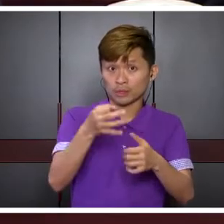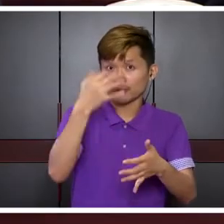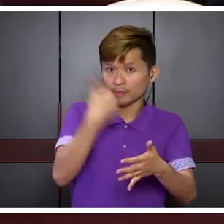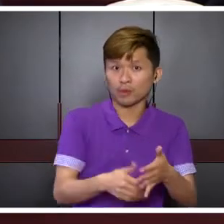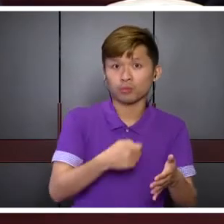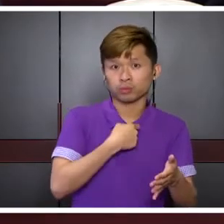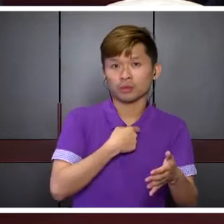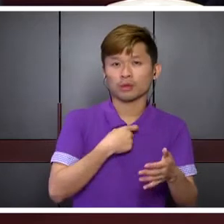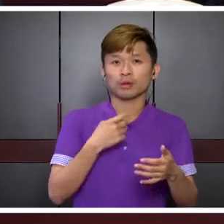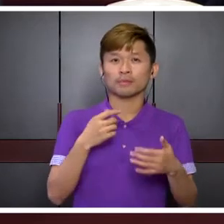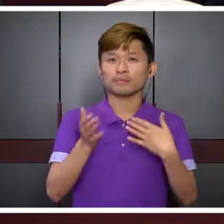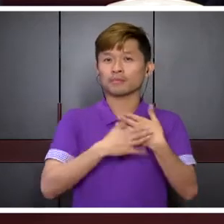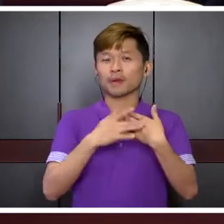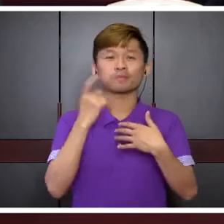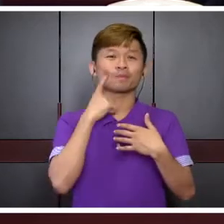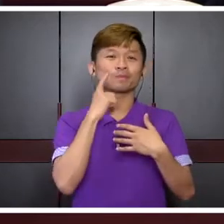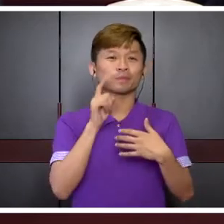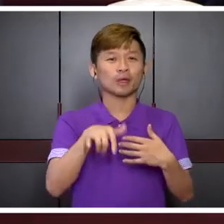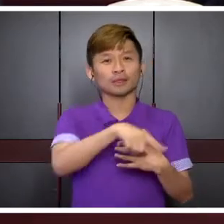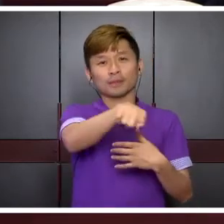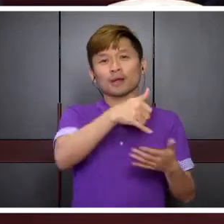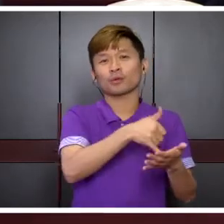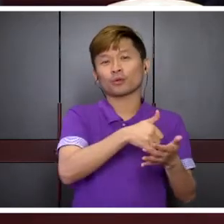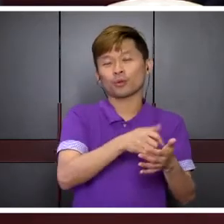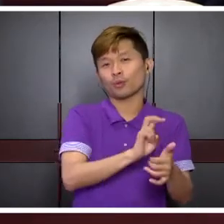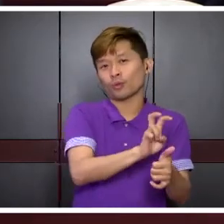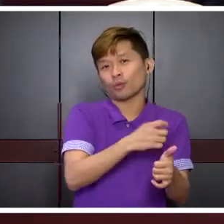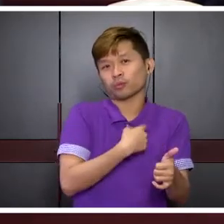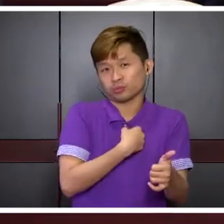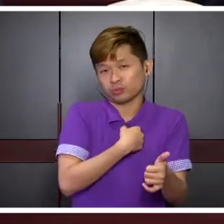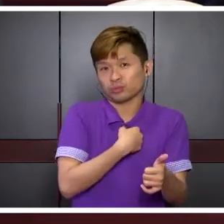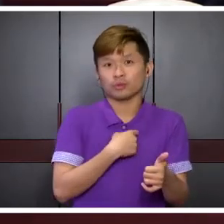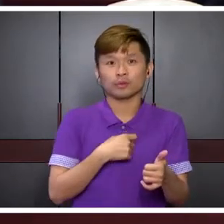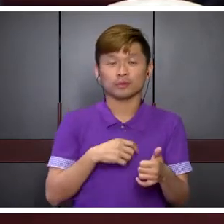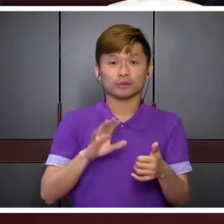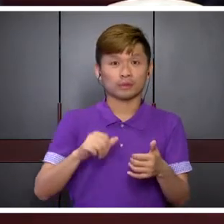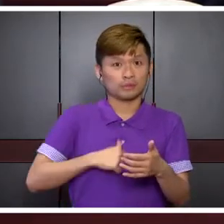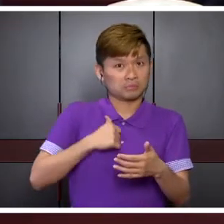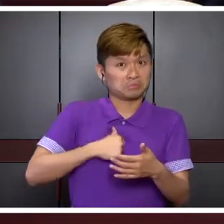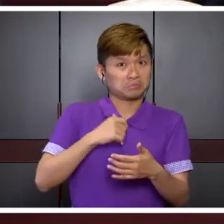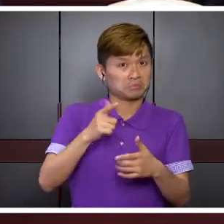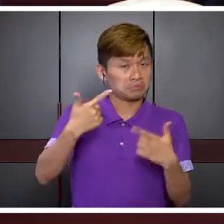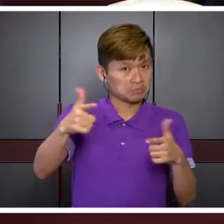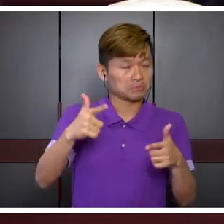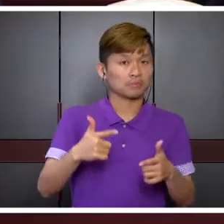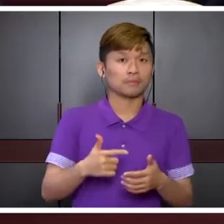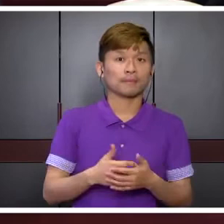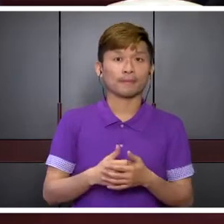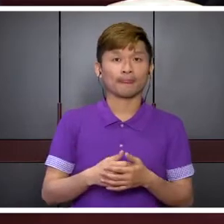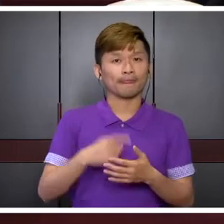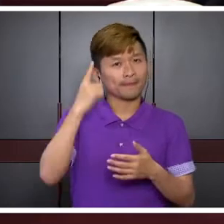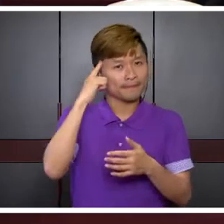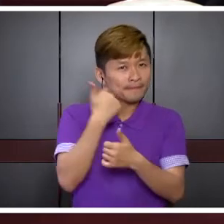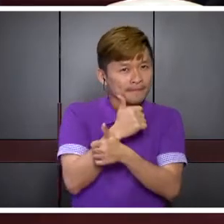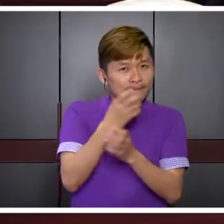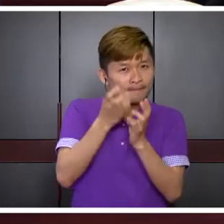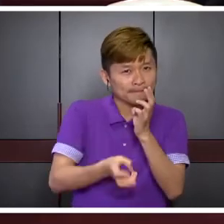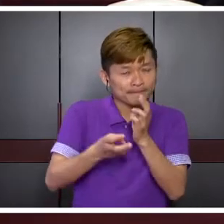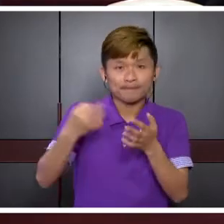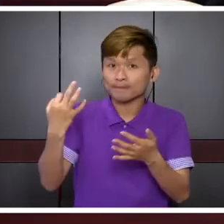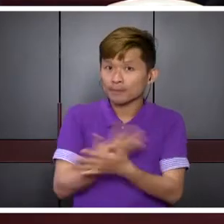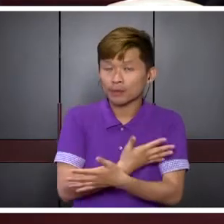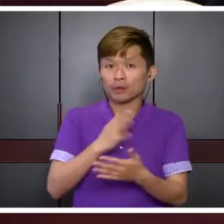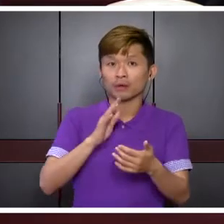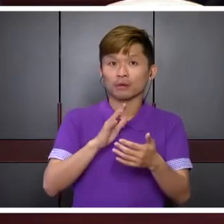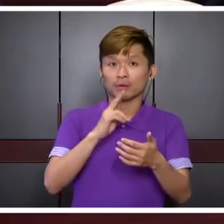顾弱势之名，预化在25000以下的收入，这是罔顾事实、不审慎三思所造成民怨及